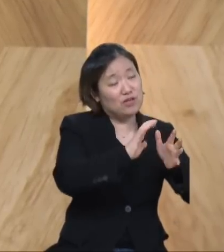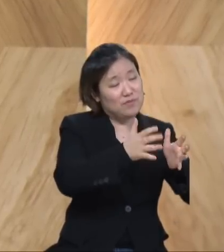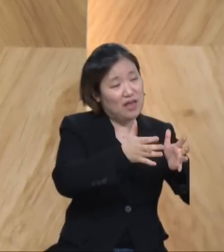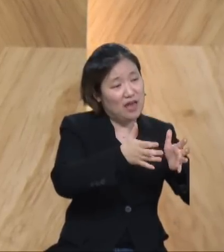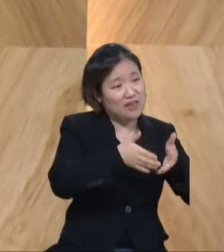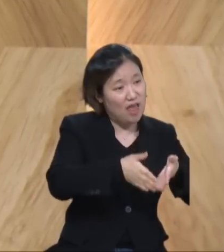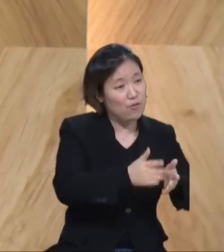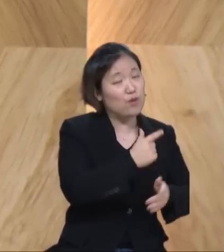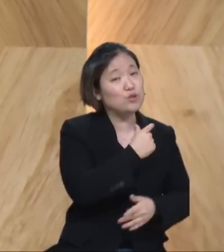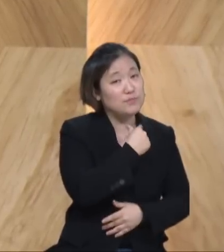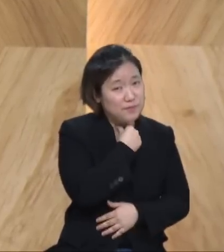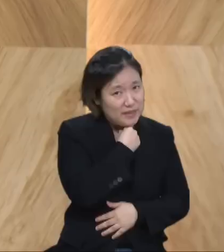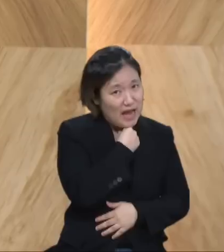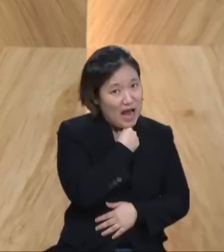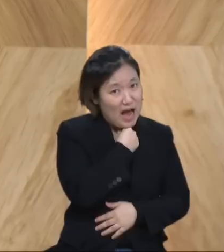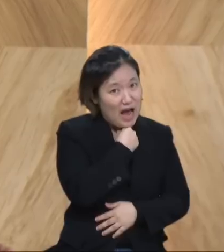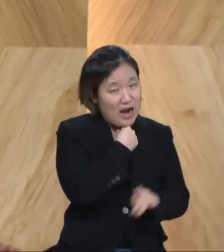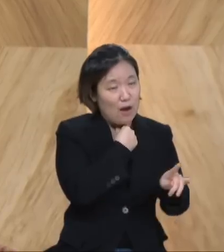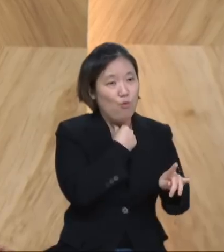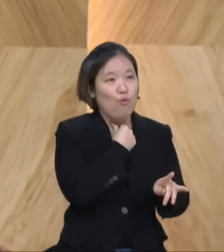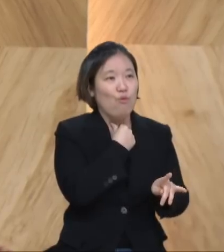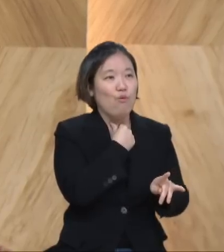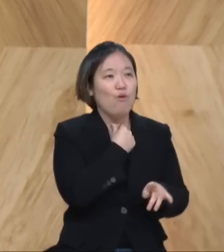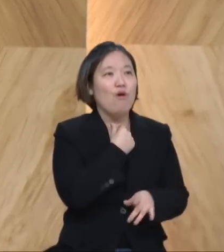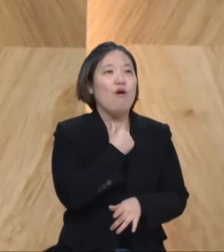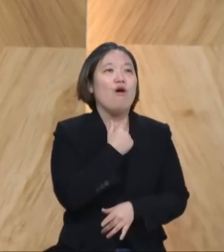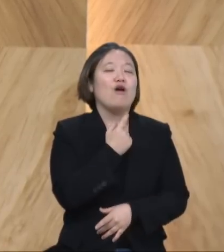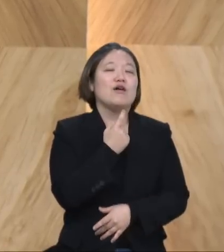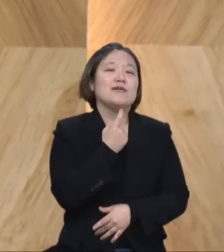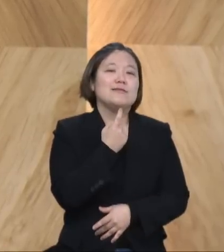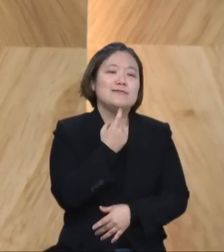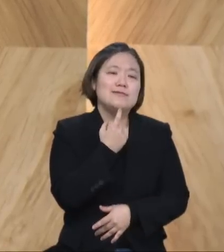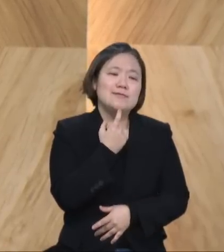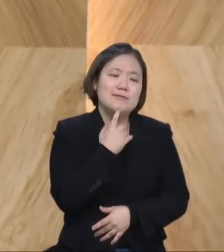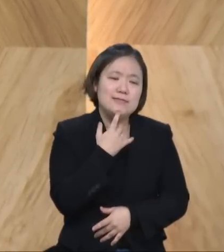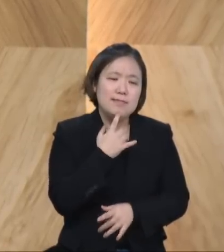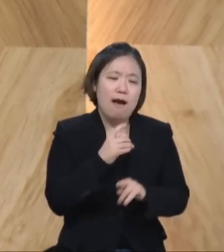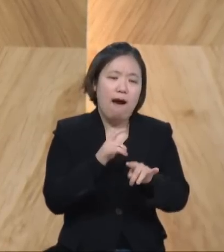오히려 집착을 내려놓으니까 오히려